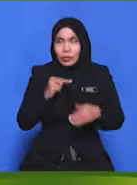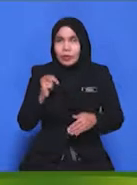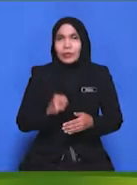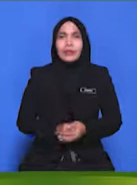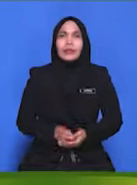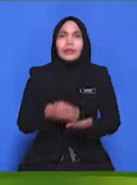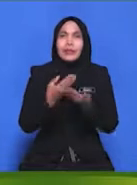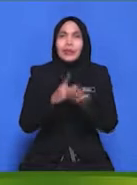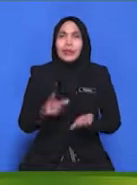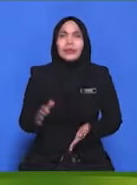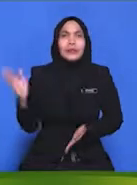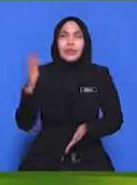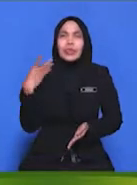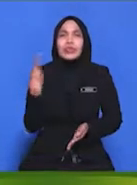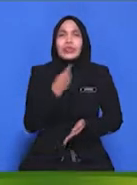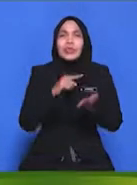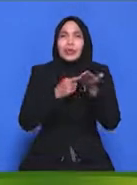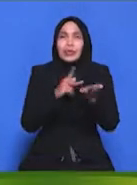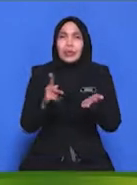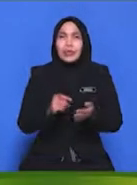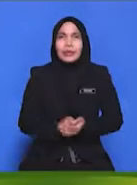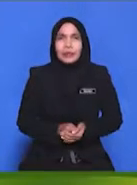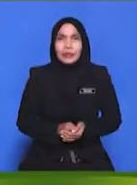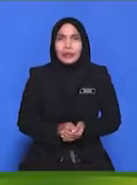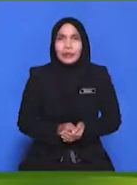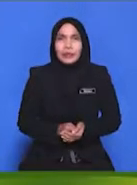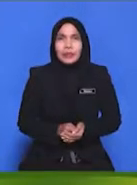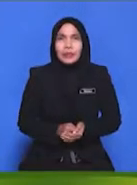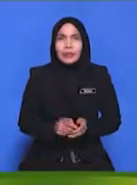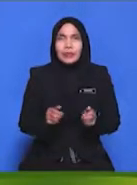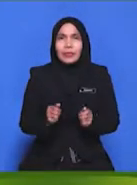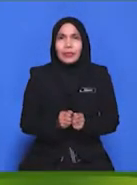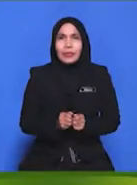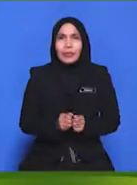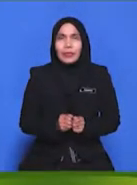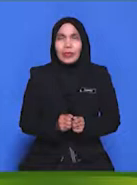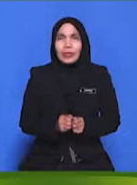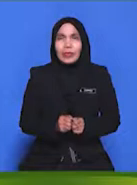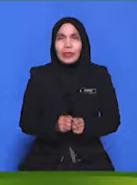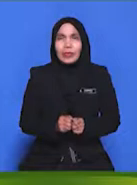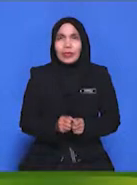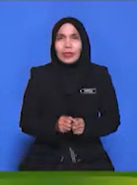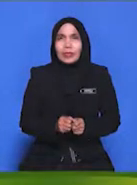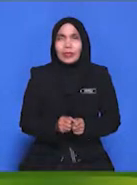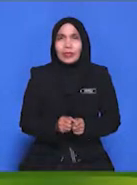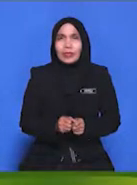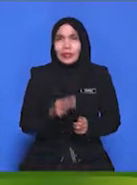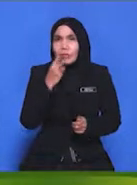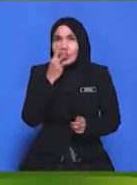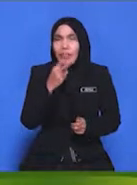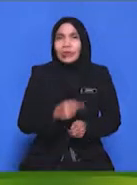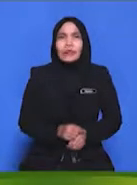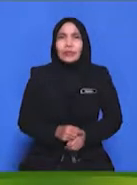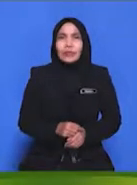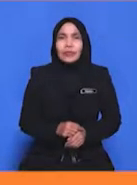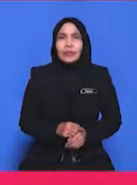Baiklah, mari kita mulakan pembelajaran kita pada hari ini dengan meninjau terlebih dahulu latar belakang